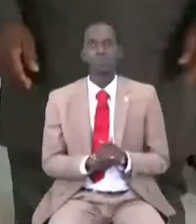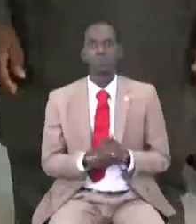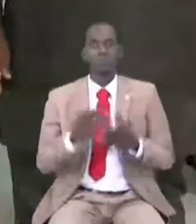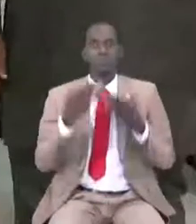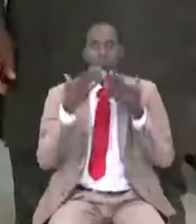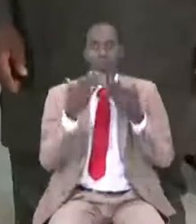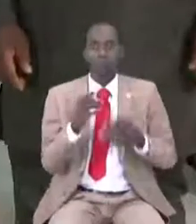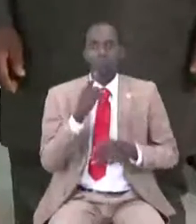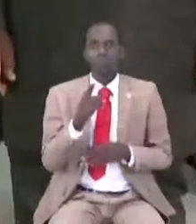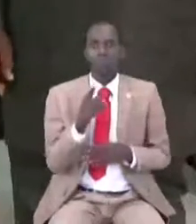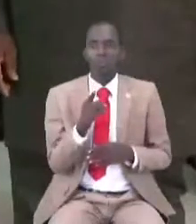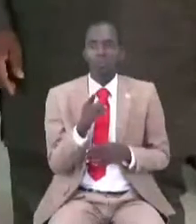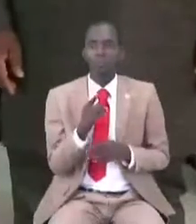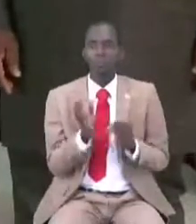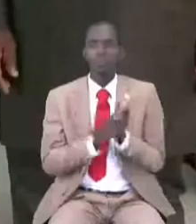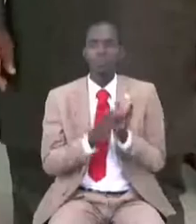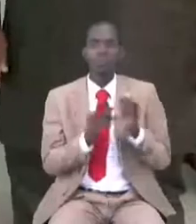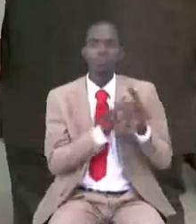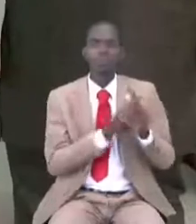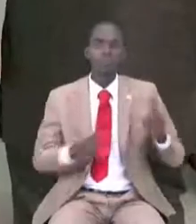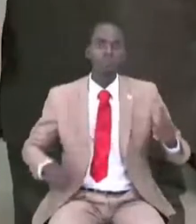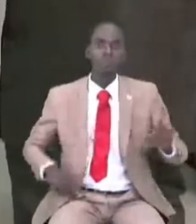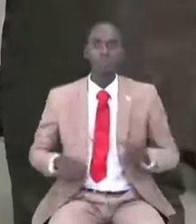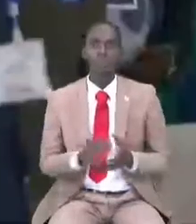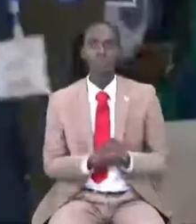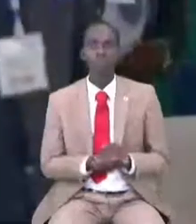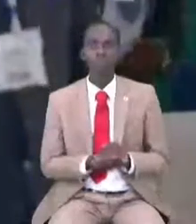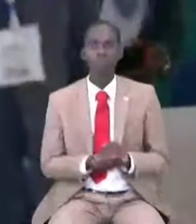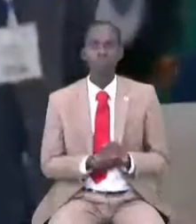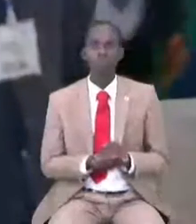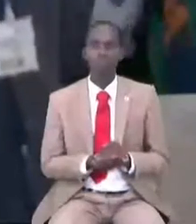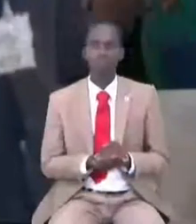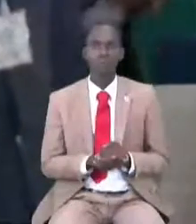On peut faire mieux. Je dis gloire à Dieu.